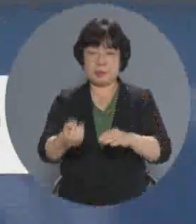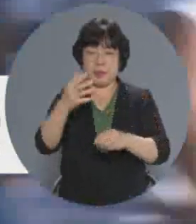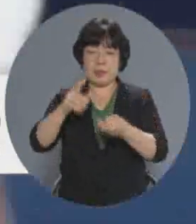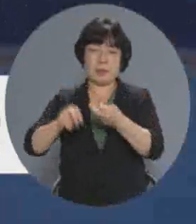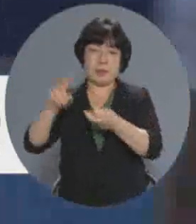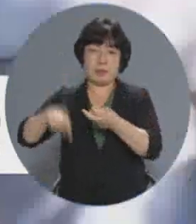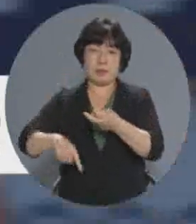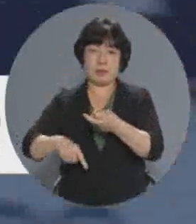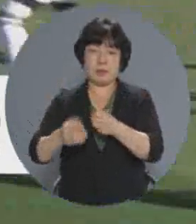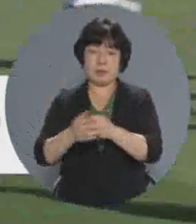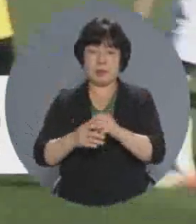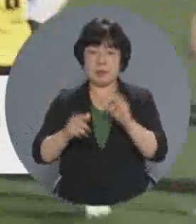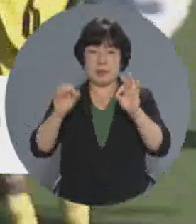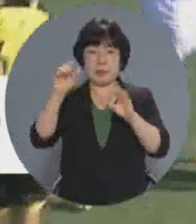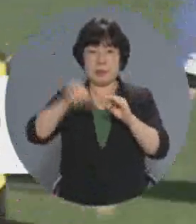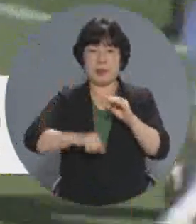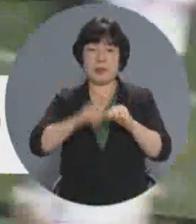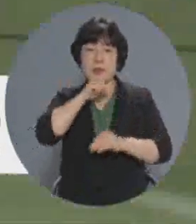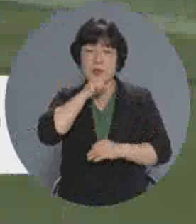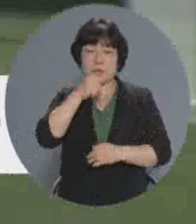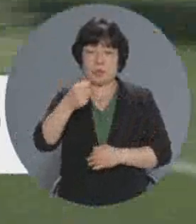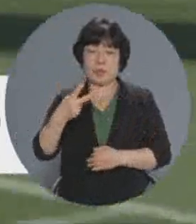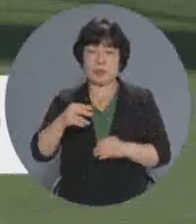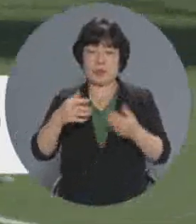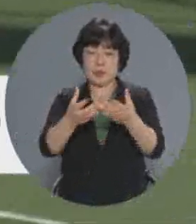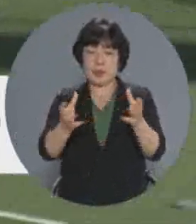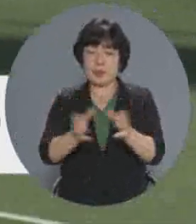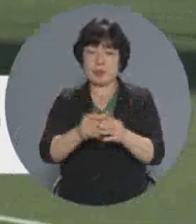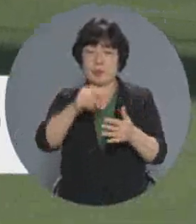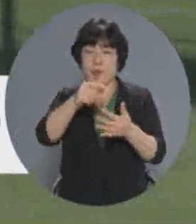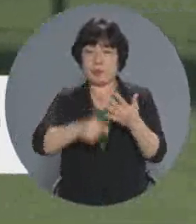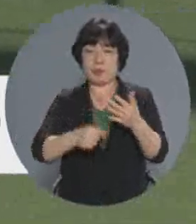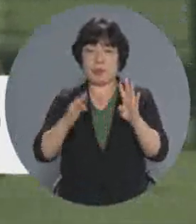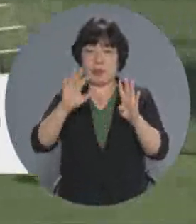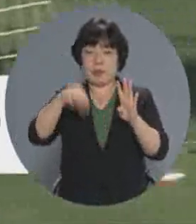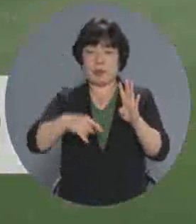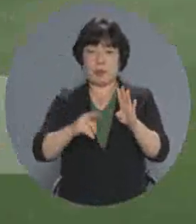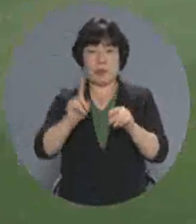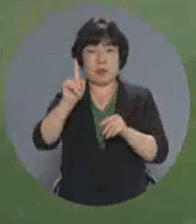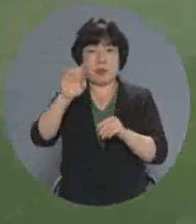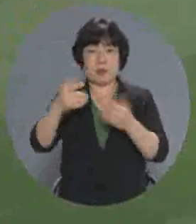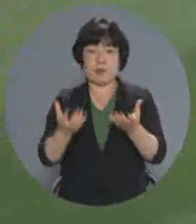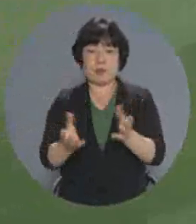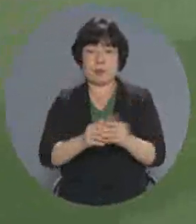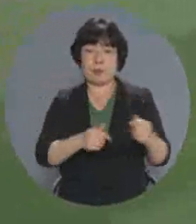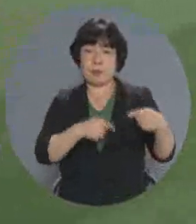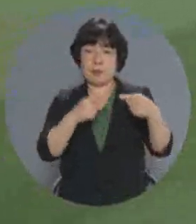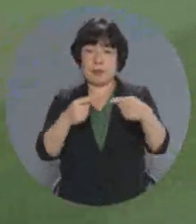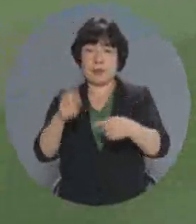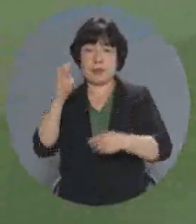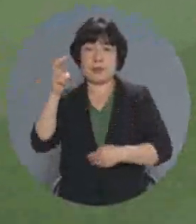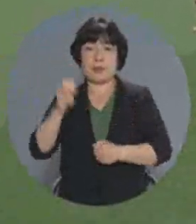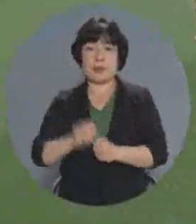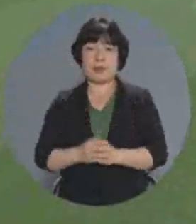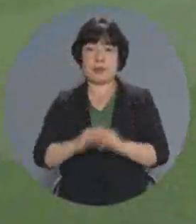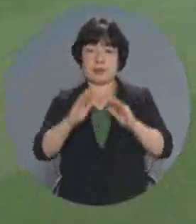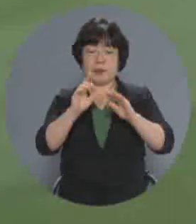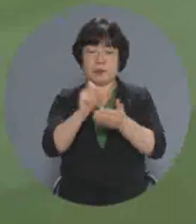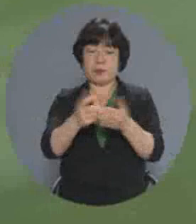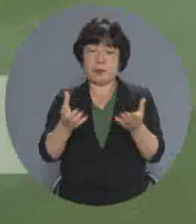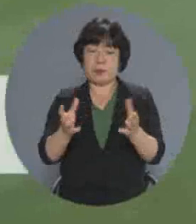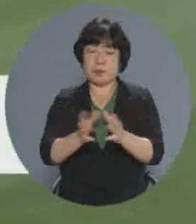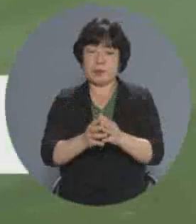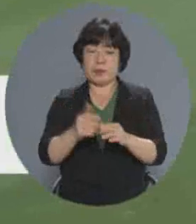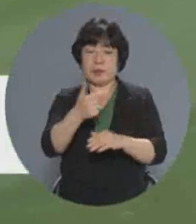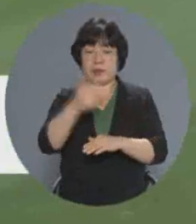승점 50 인적 힘 순위 4위 의 성적으로 외부 진출의 가능성을 설명했습니다 전남은 이제 2